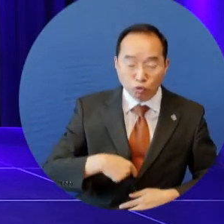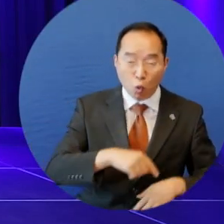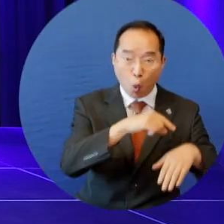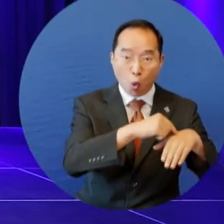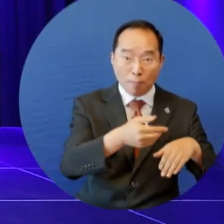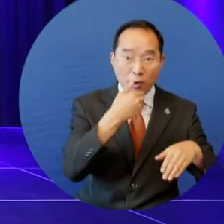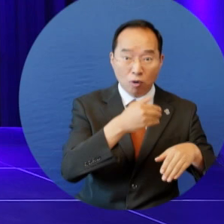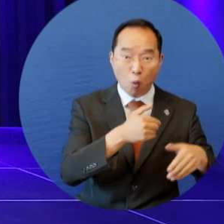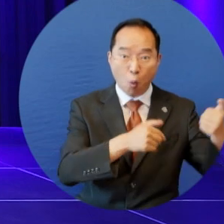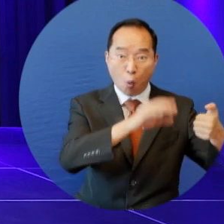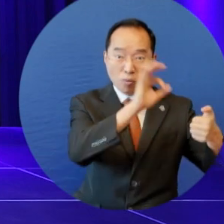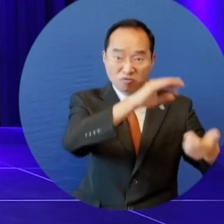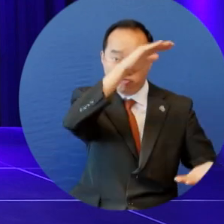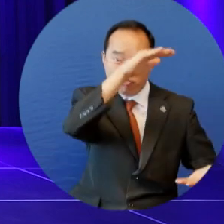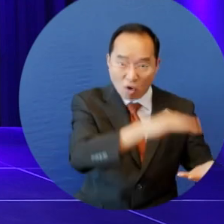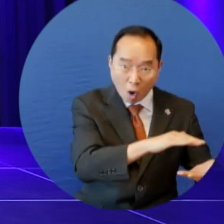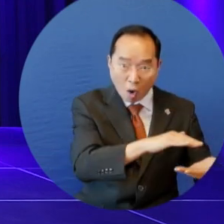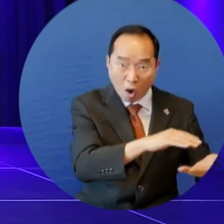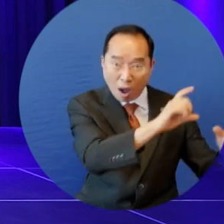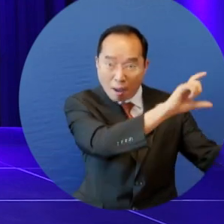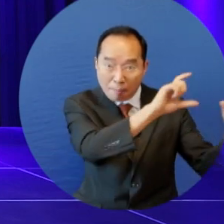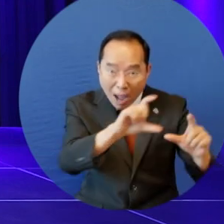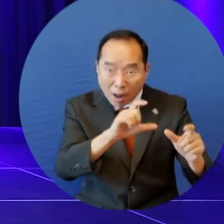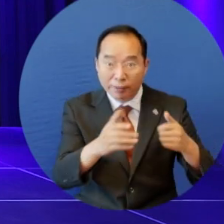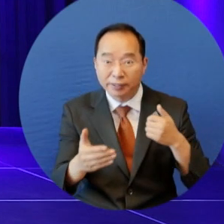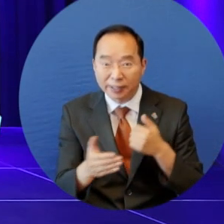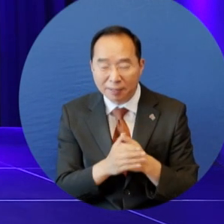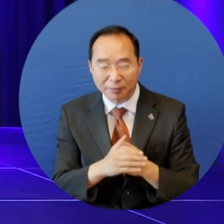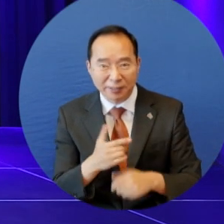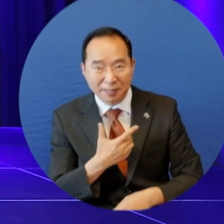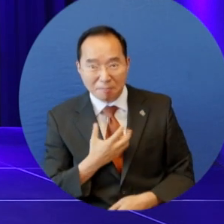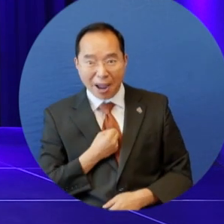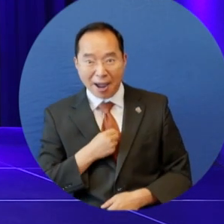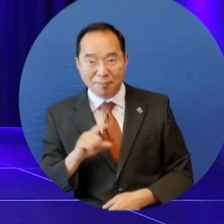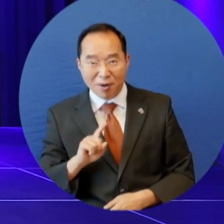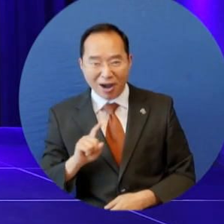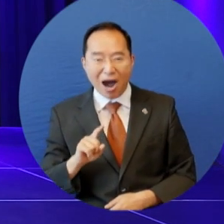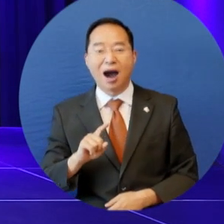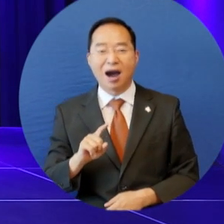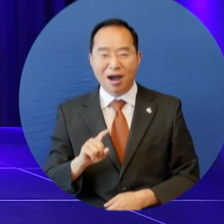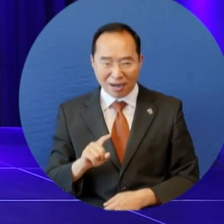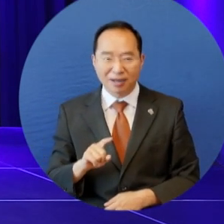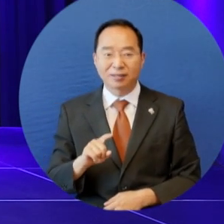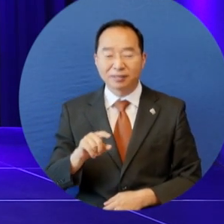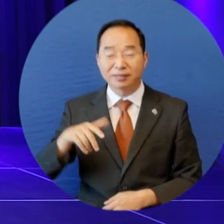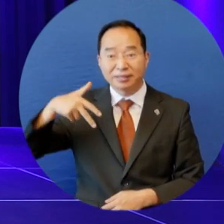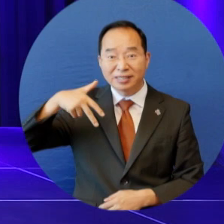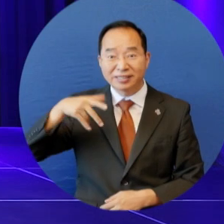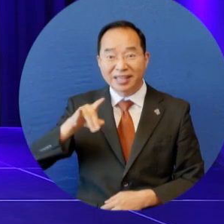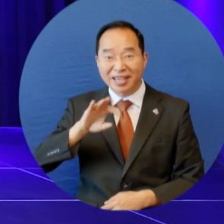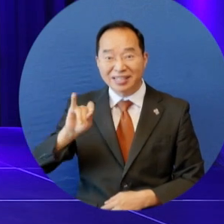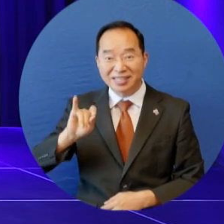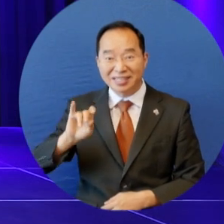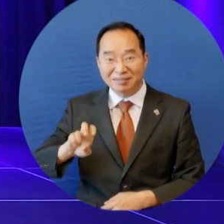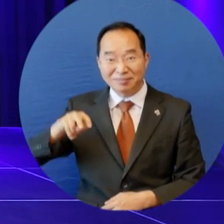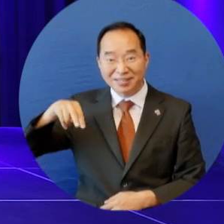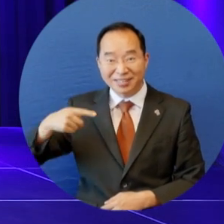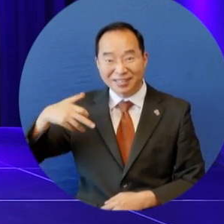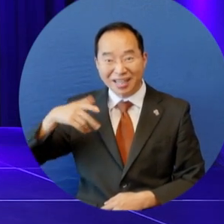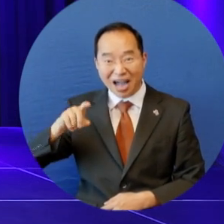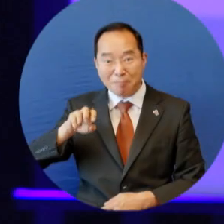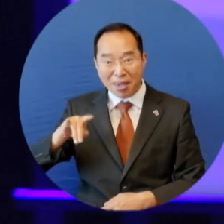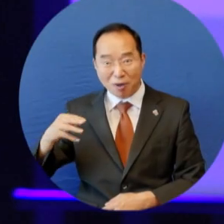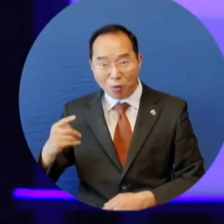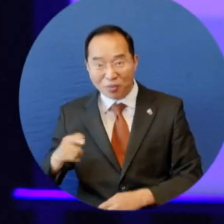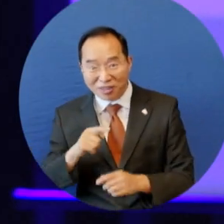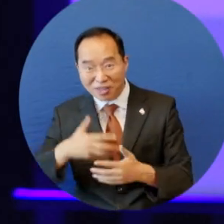감축 선언에 영향을 받아서 아바타의 영화 감독이었던 제임스 카메론 감독과 함께 게임 체인저스라는 영화를